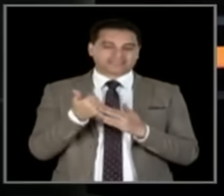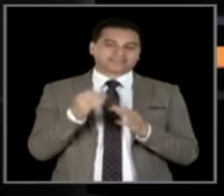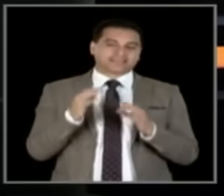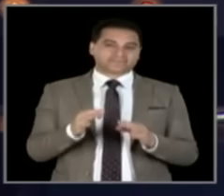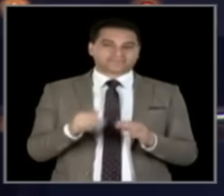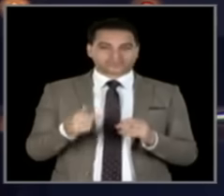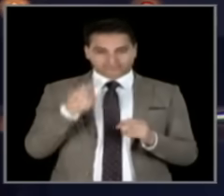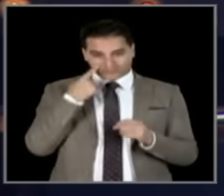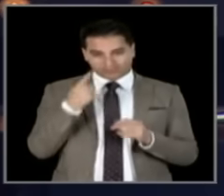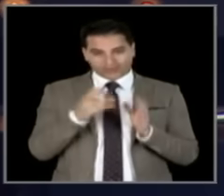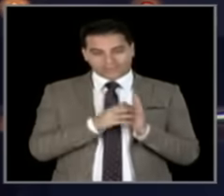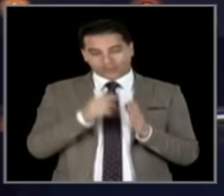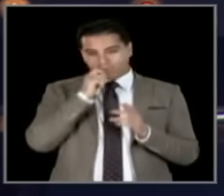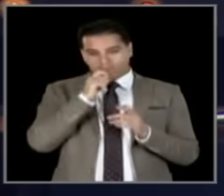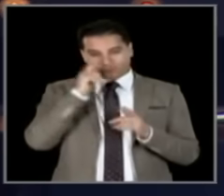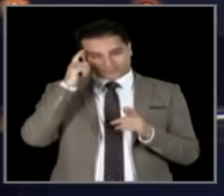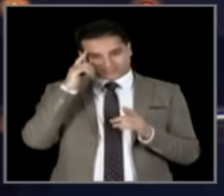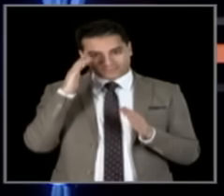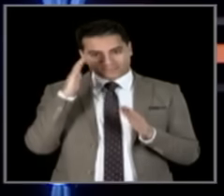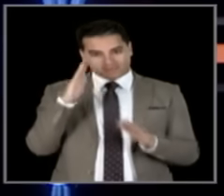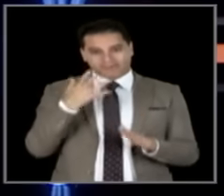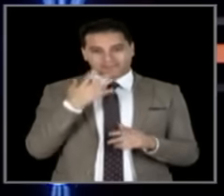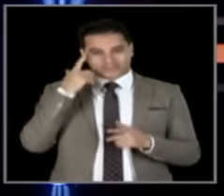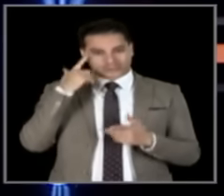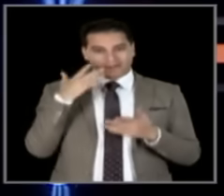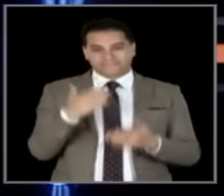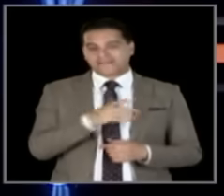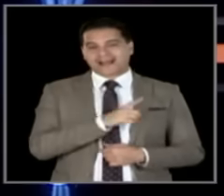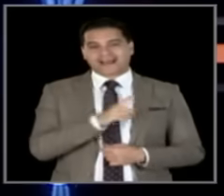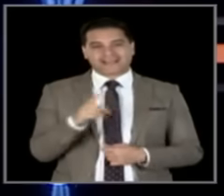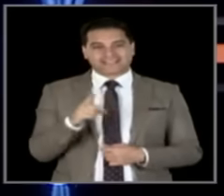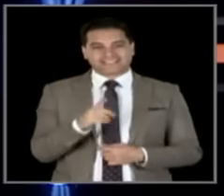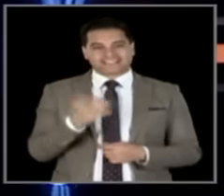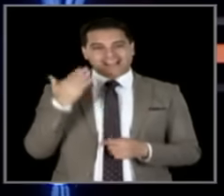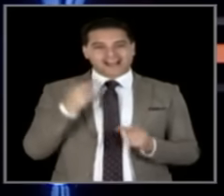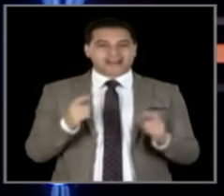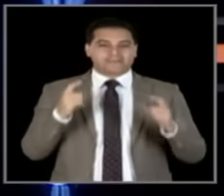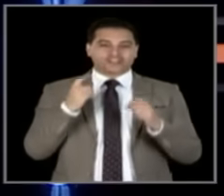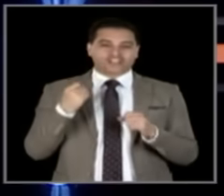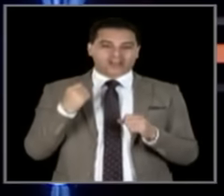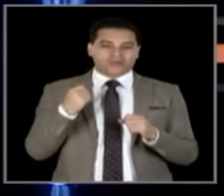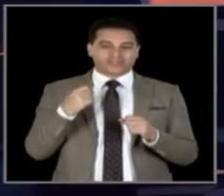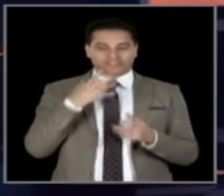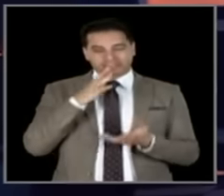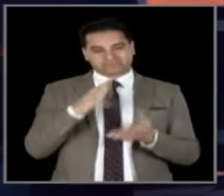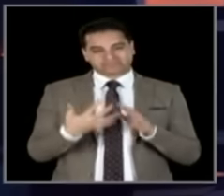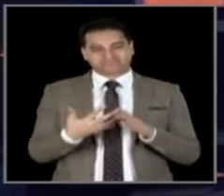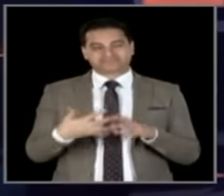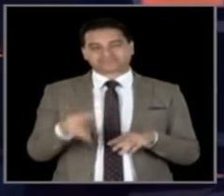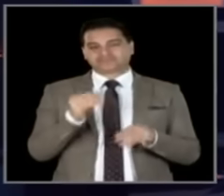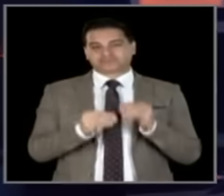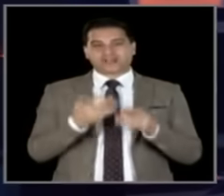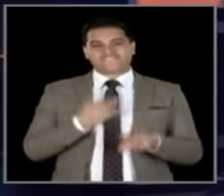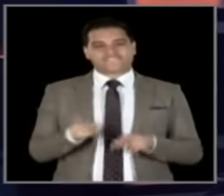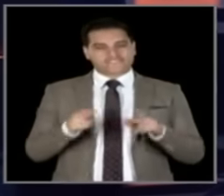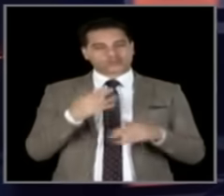بكتير. جامعة دمياط مش مركزين زي الماتش اللي فات. هنخرج فاصل وهنرجع